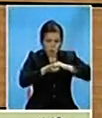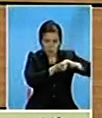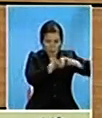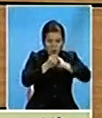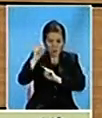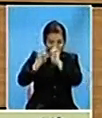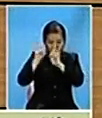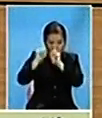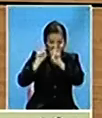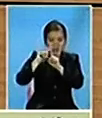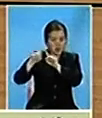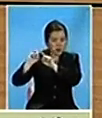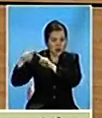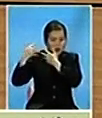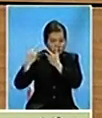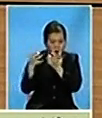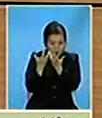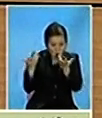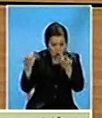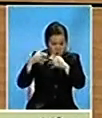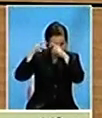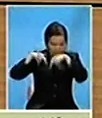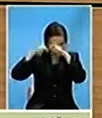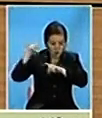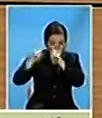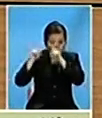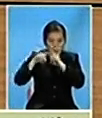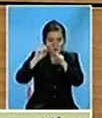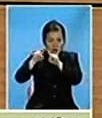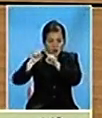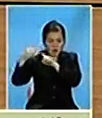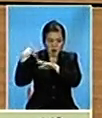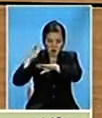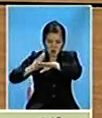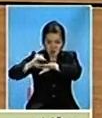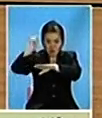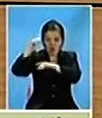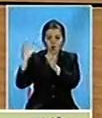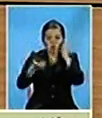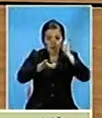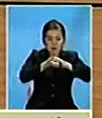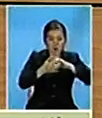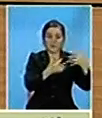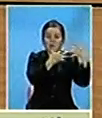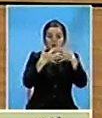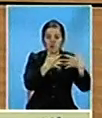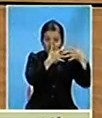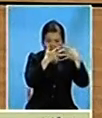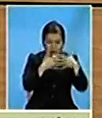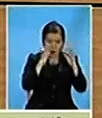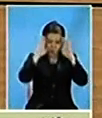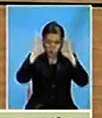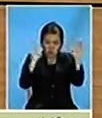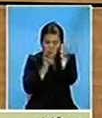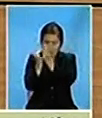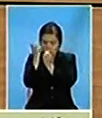ดต่างๆและอุปกรณ์ที่จะใช้วิเคราะห์ข้อมูลต่างๆร่วมกับผู้เชี่ยวชาญของนาซาเพื่อนำความรู้ประสบการ